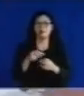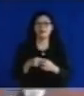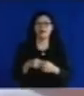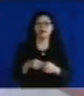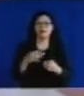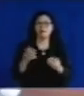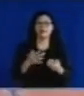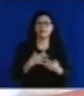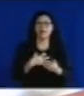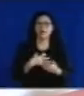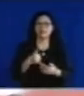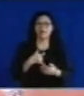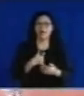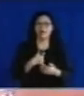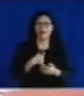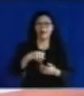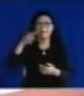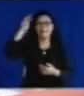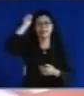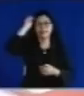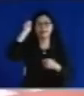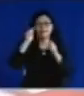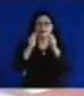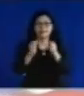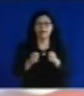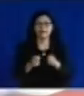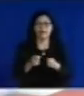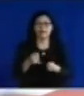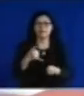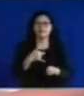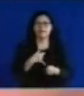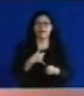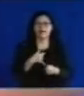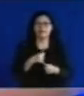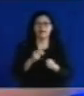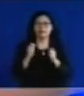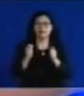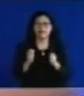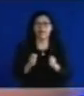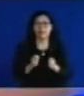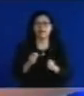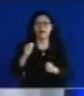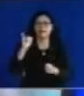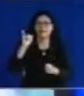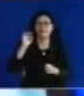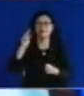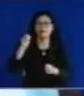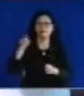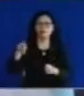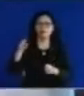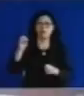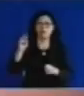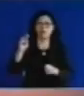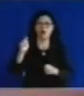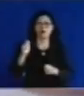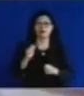saya Menteri Pertanian, justru saya sangat mengendalikan impor, ya. Impor saya